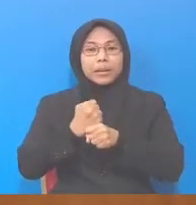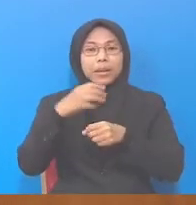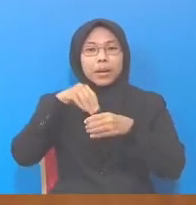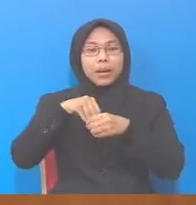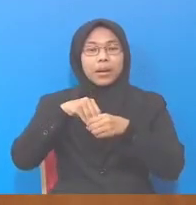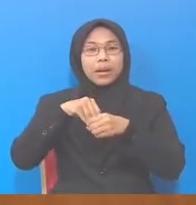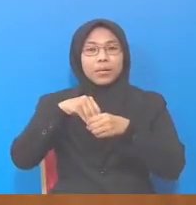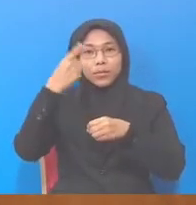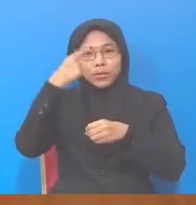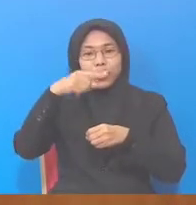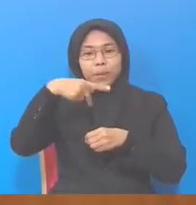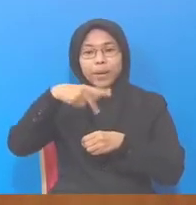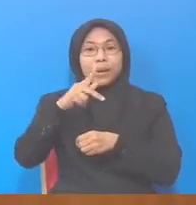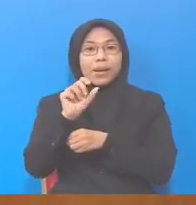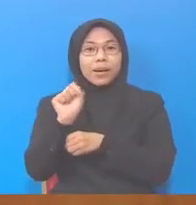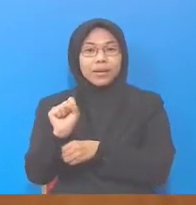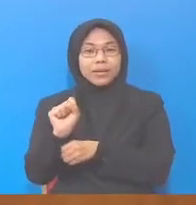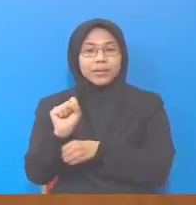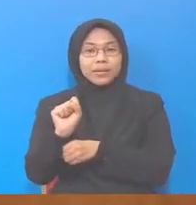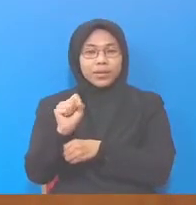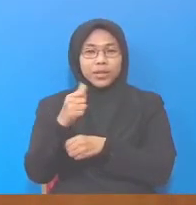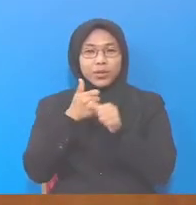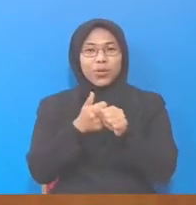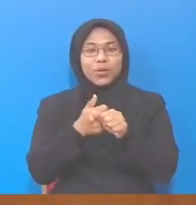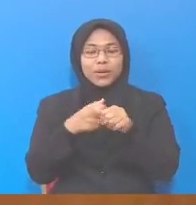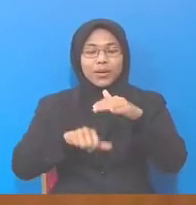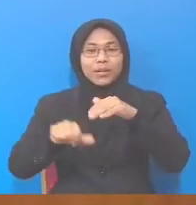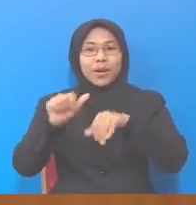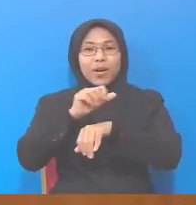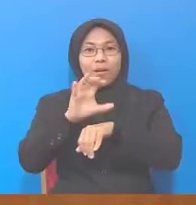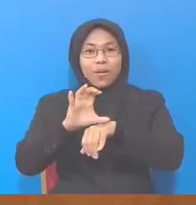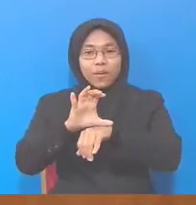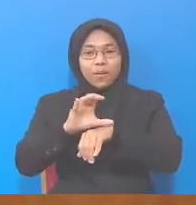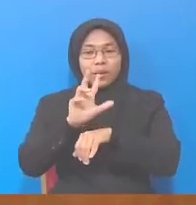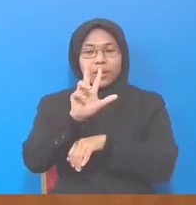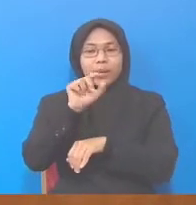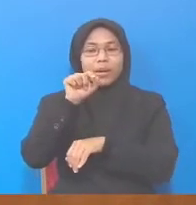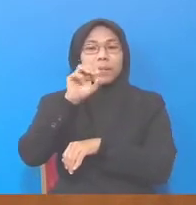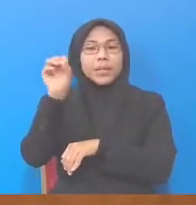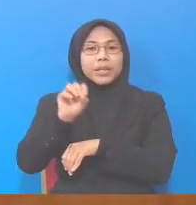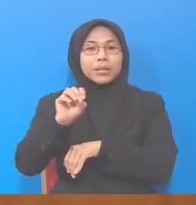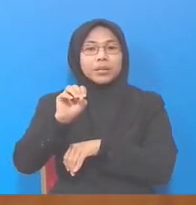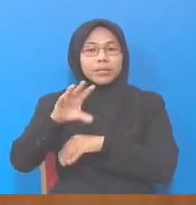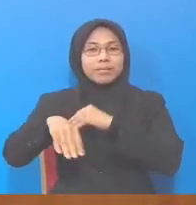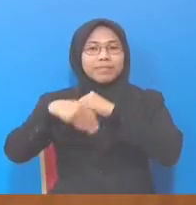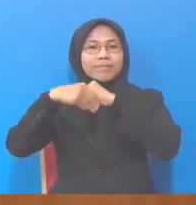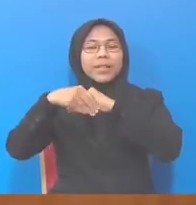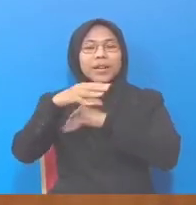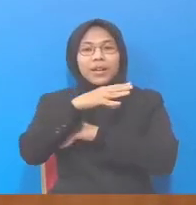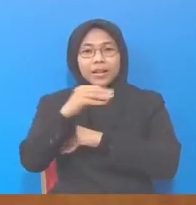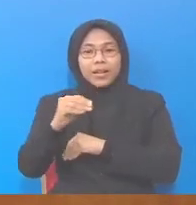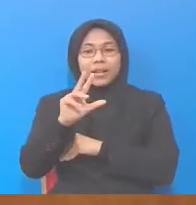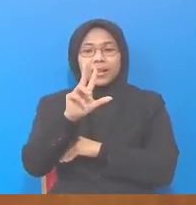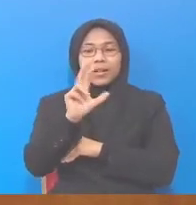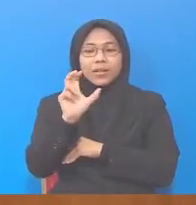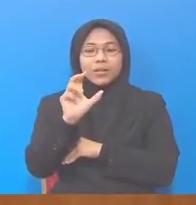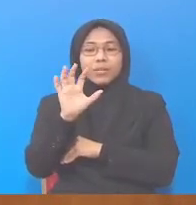di sektor IX berasalkan Koko meningkat sebanyak tiga ratus setahun kepada